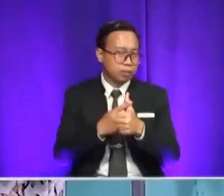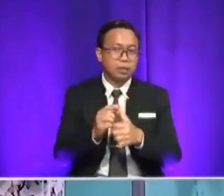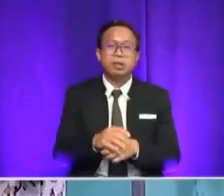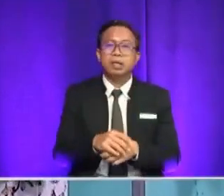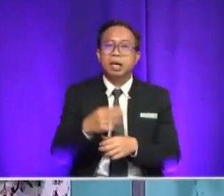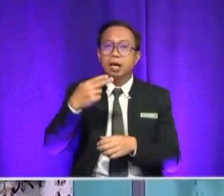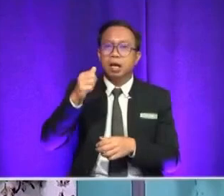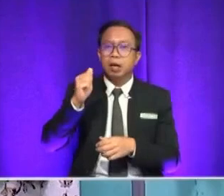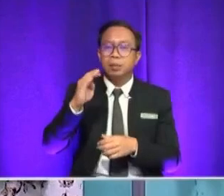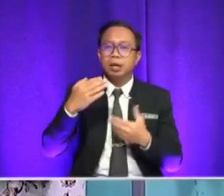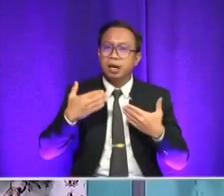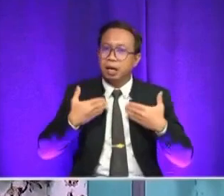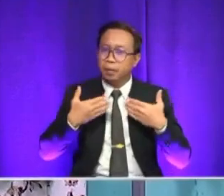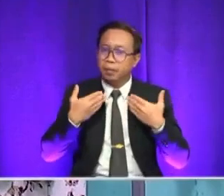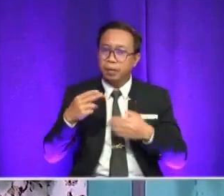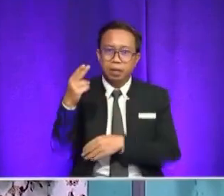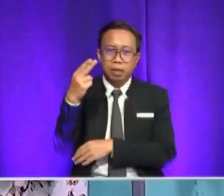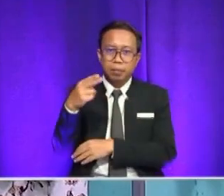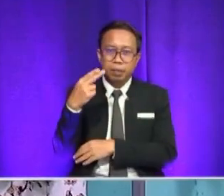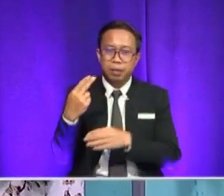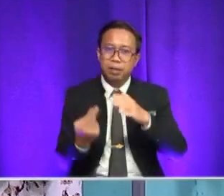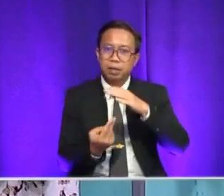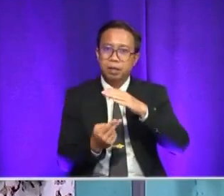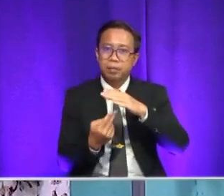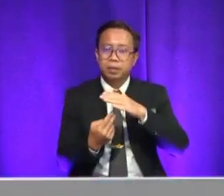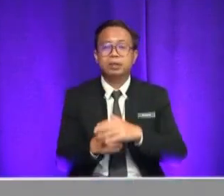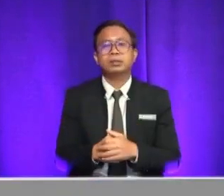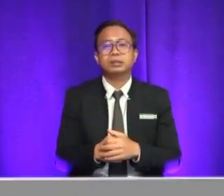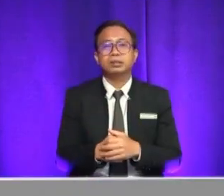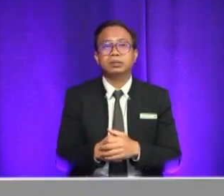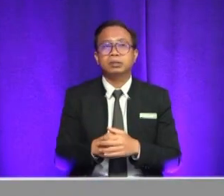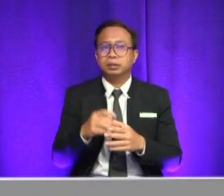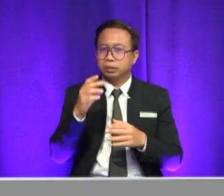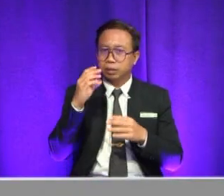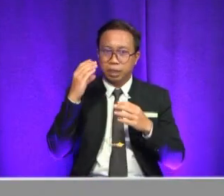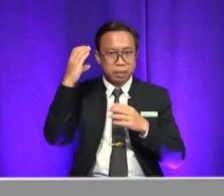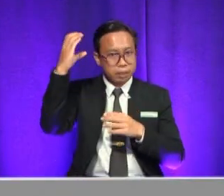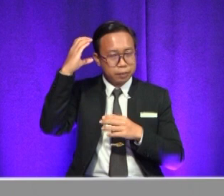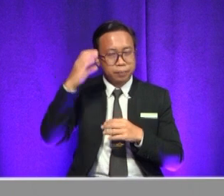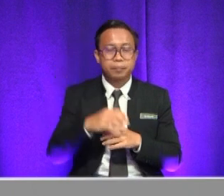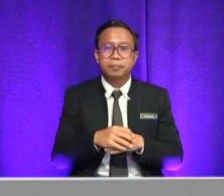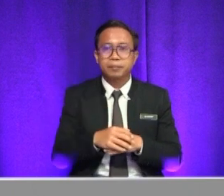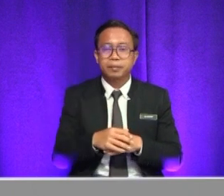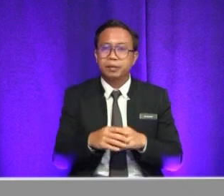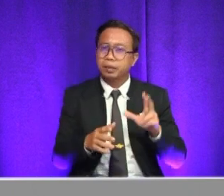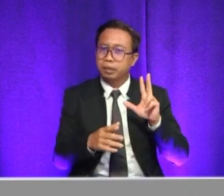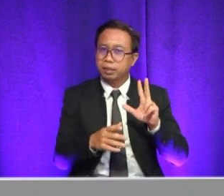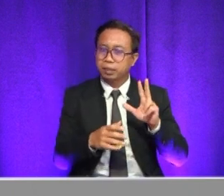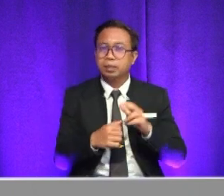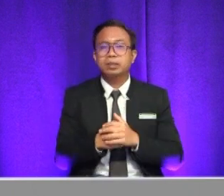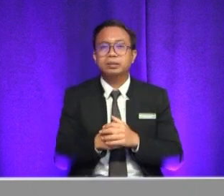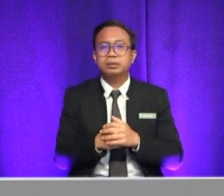sensor haba. Okey. Yang kedua adalah sensor cahaya. Dan yang ketiga